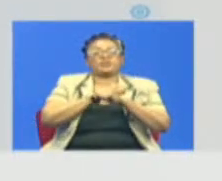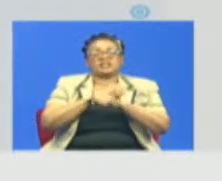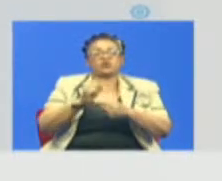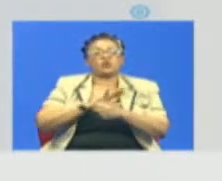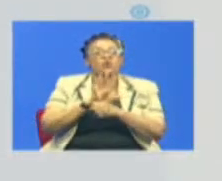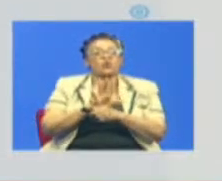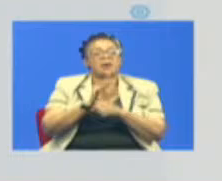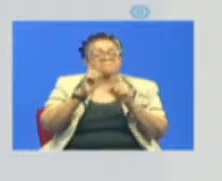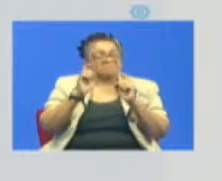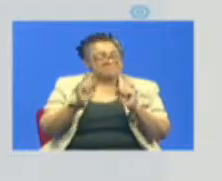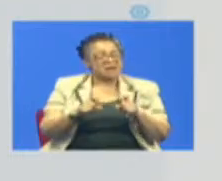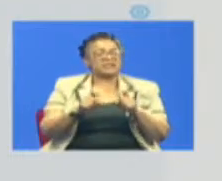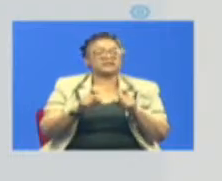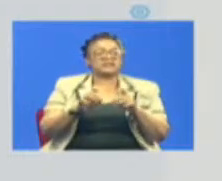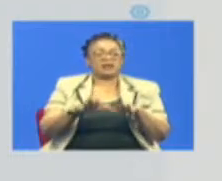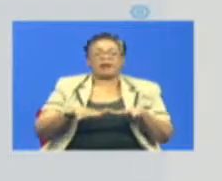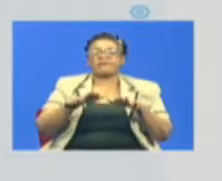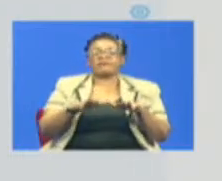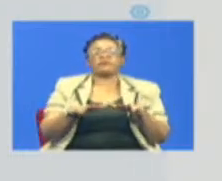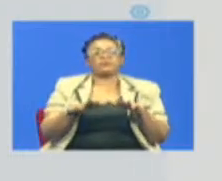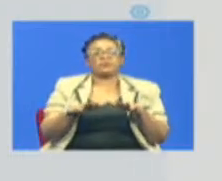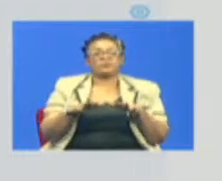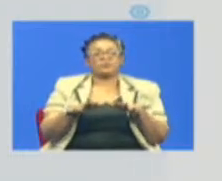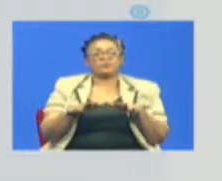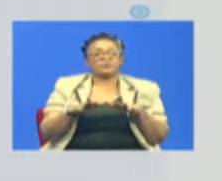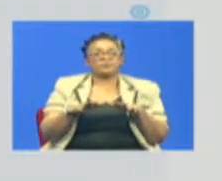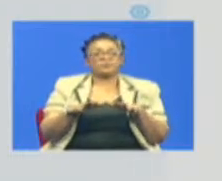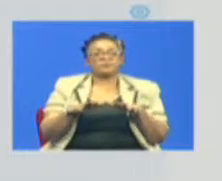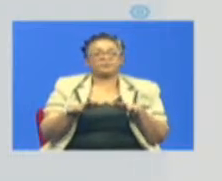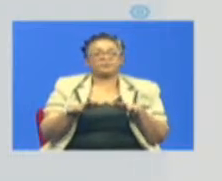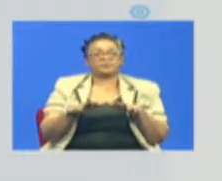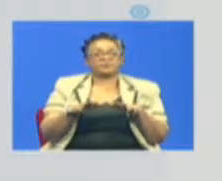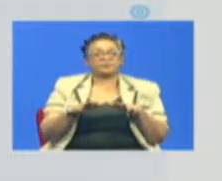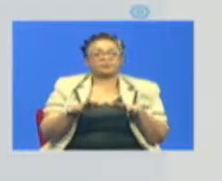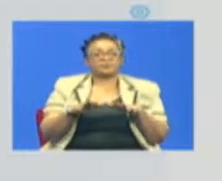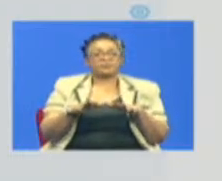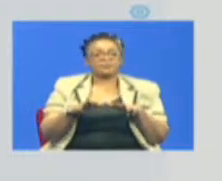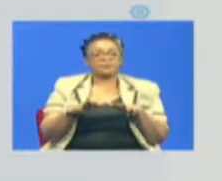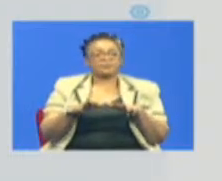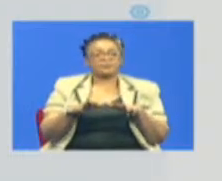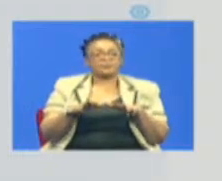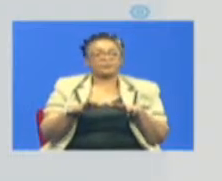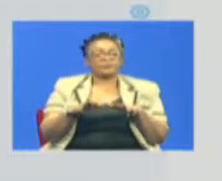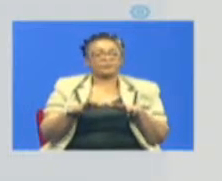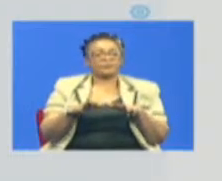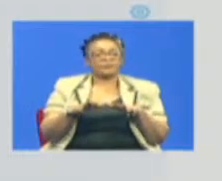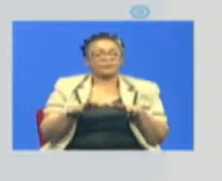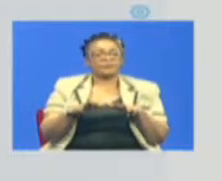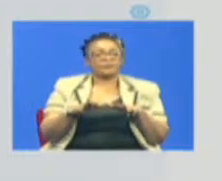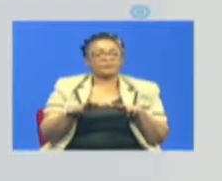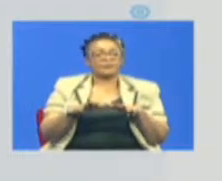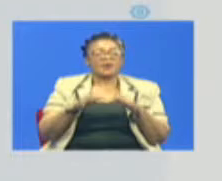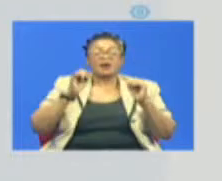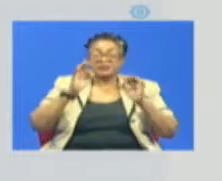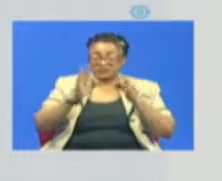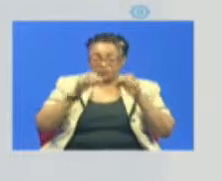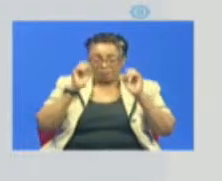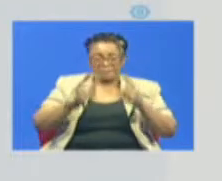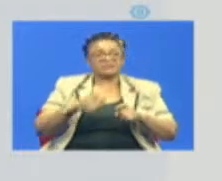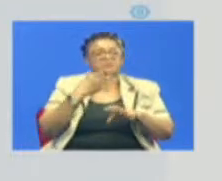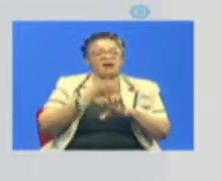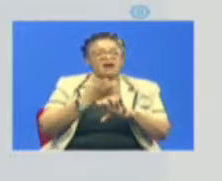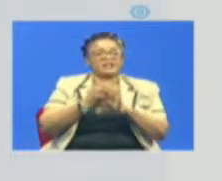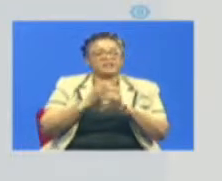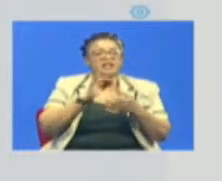corona lazima liangaliwe kwa undani. Tusipoziba ufa kabla kufungua shule, tutajenga ukuta tutakapokuwa tunakabiliana na maambukizi kwa